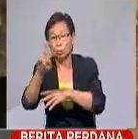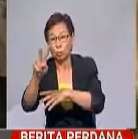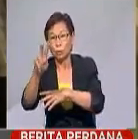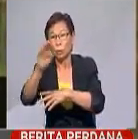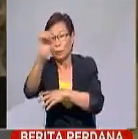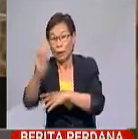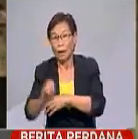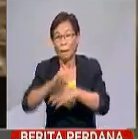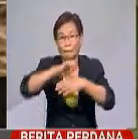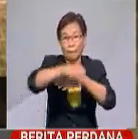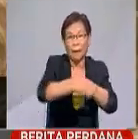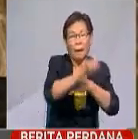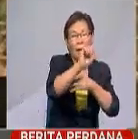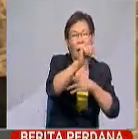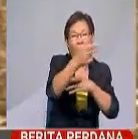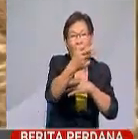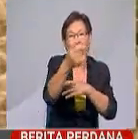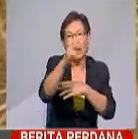14.42% dan empangan Ahning